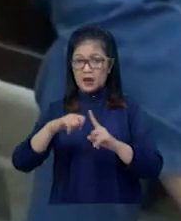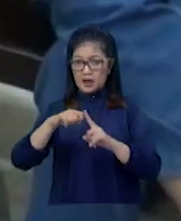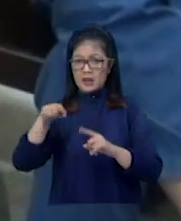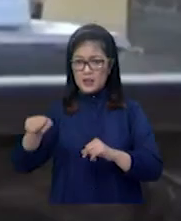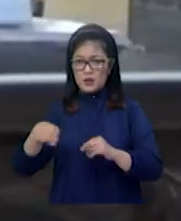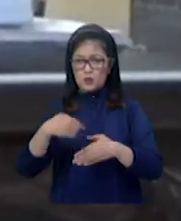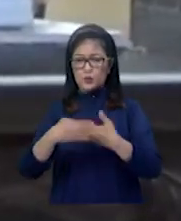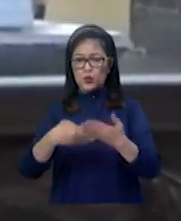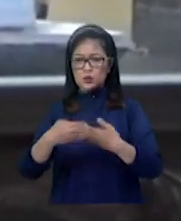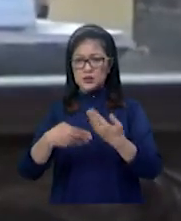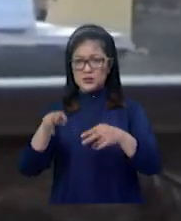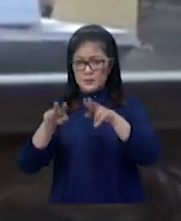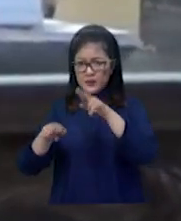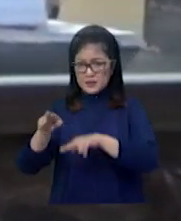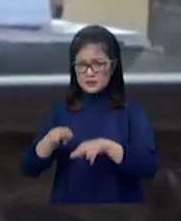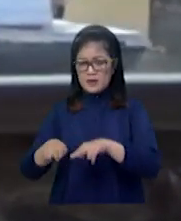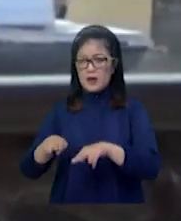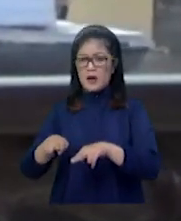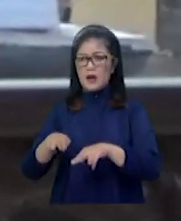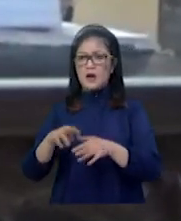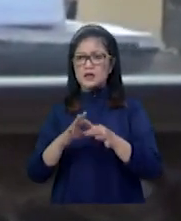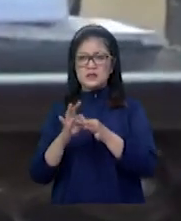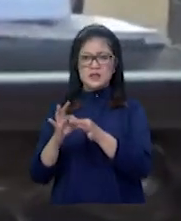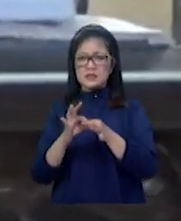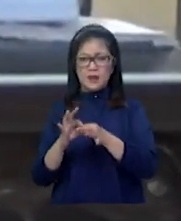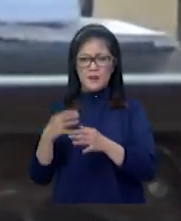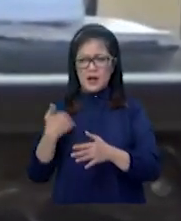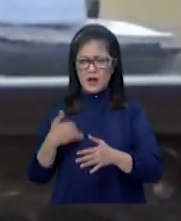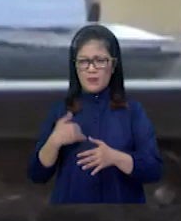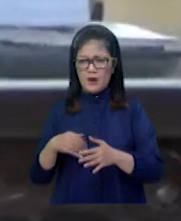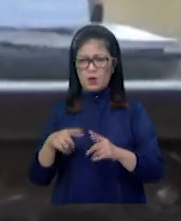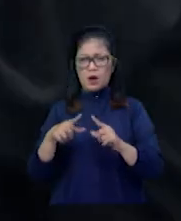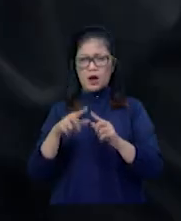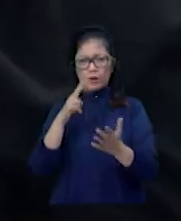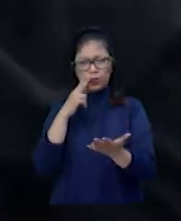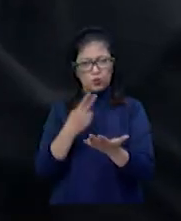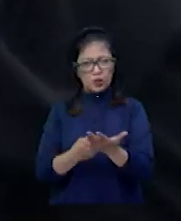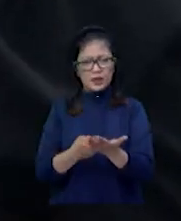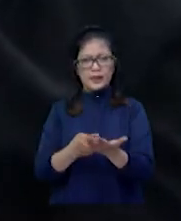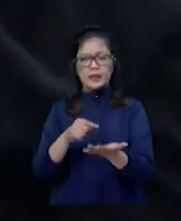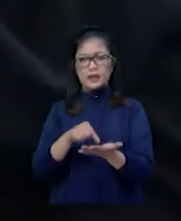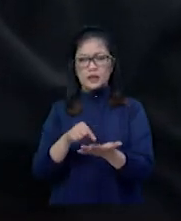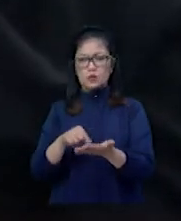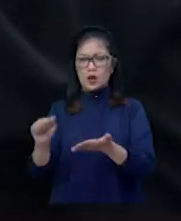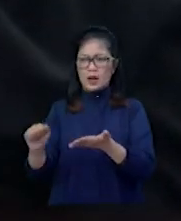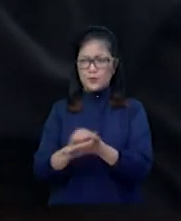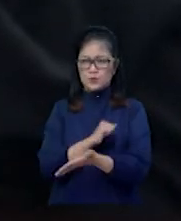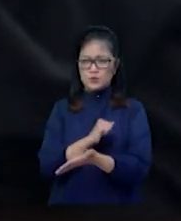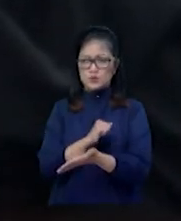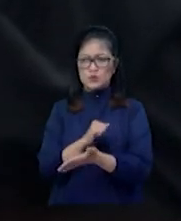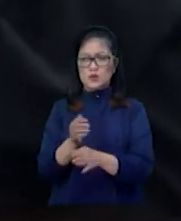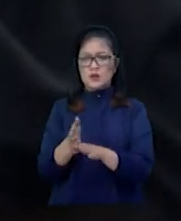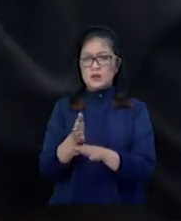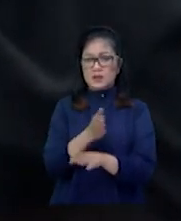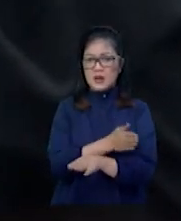mencoba mengelabui petugas Kejaksaan Negeri Tangerang Selatan dengan tidak mengakui kejahatan yang dilakukannya saat menjadi